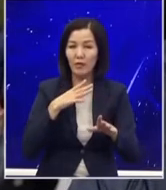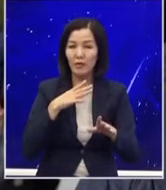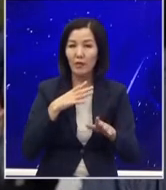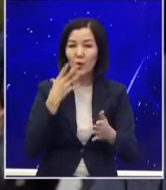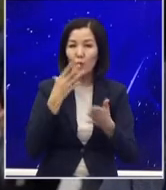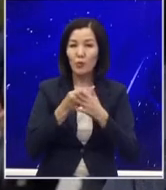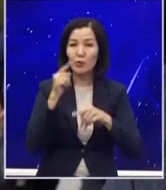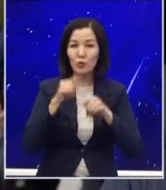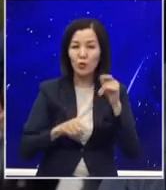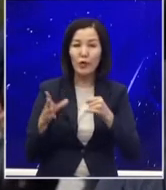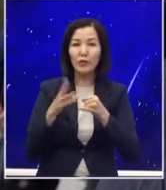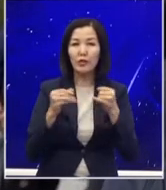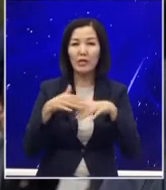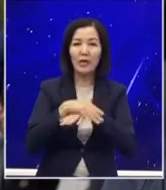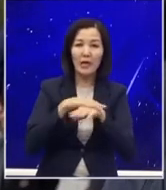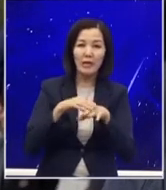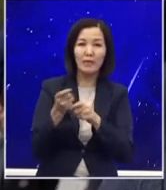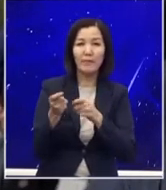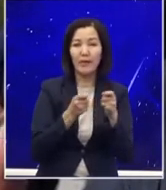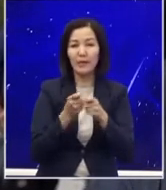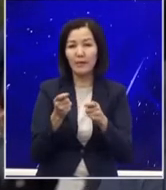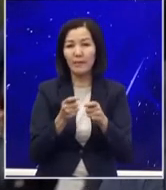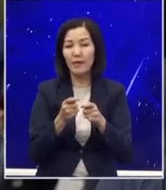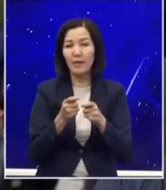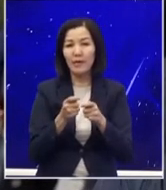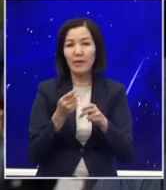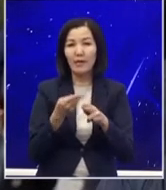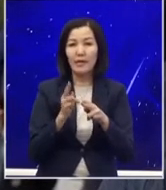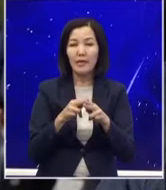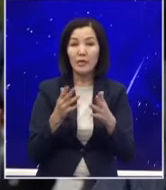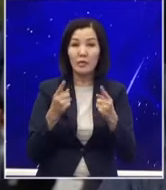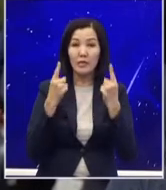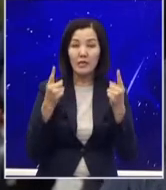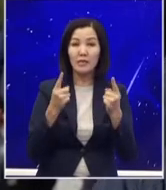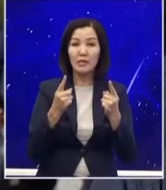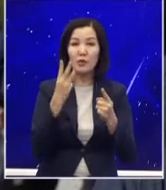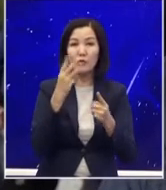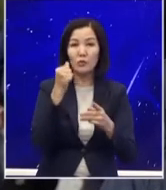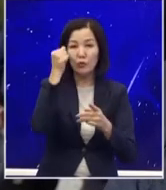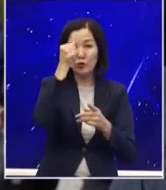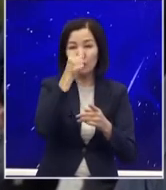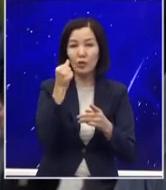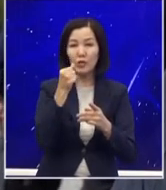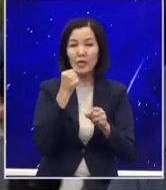елі Ақсу жерінде үлкен еңселі ескерткіш болды. Үш жыл тұрғаннан кейін